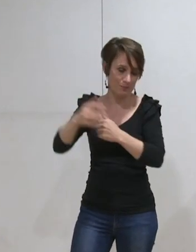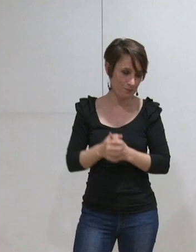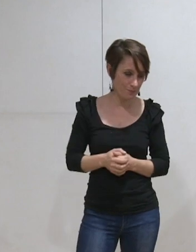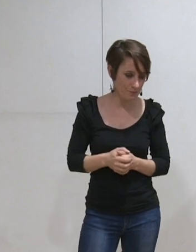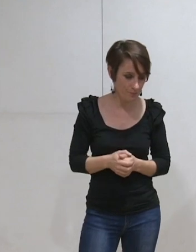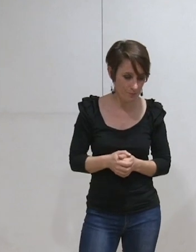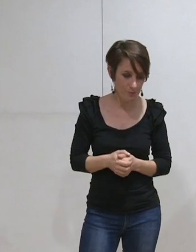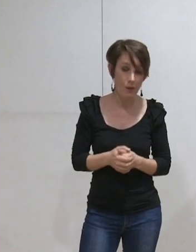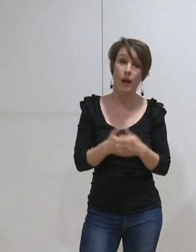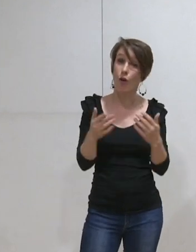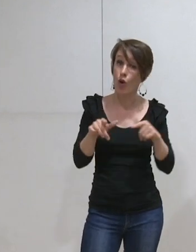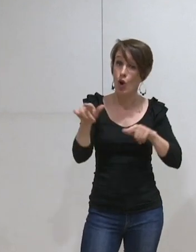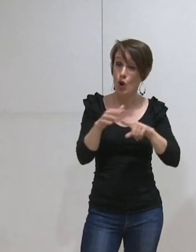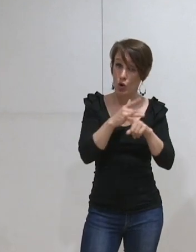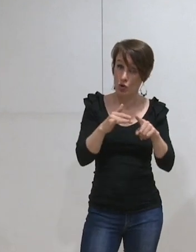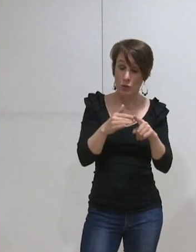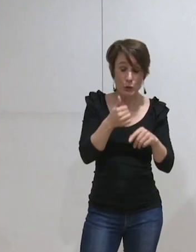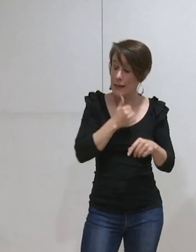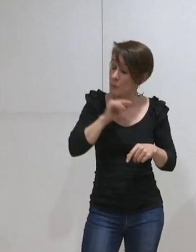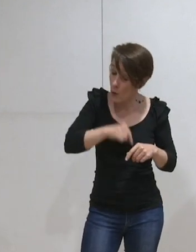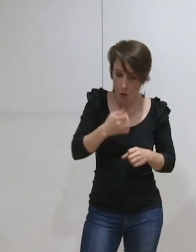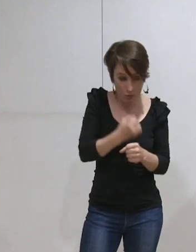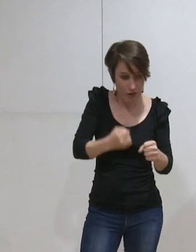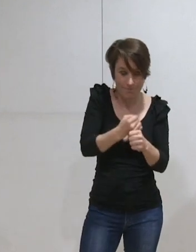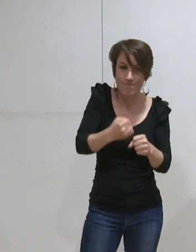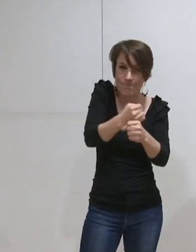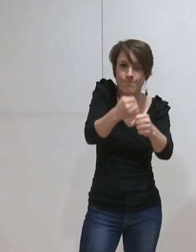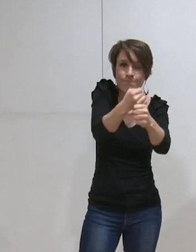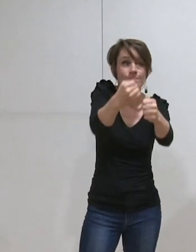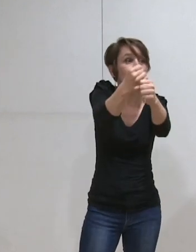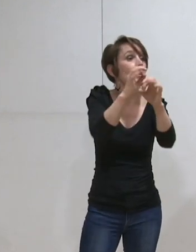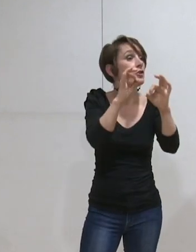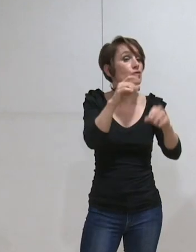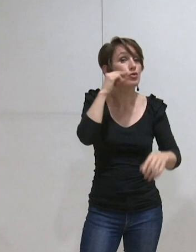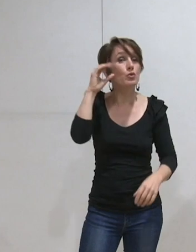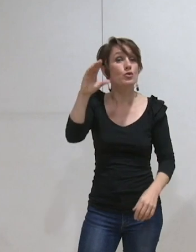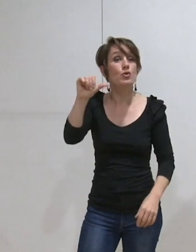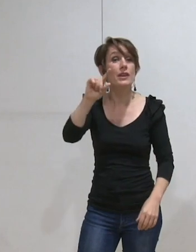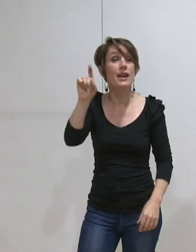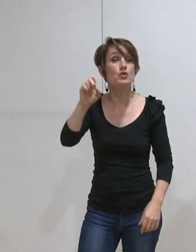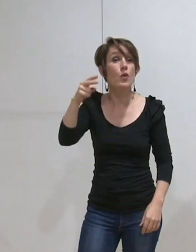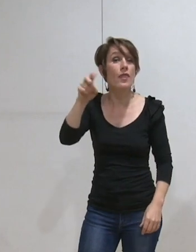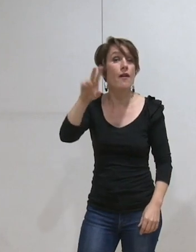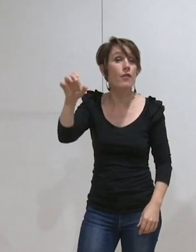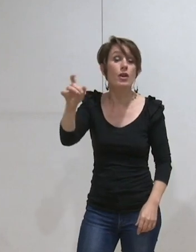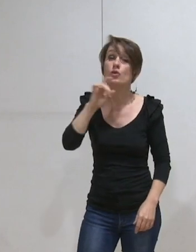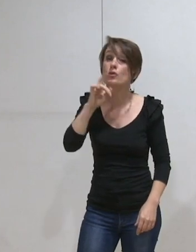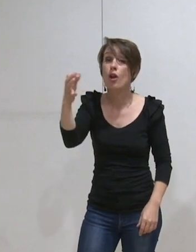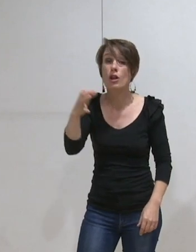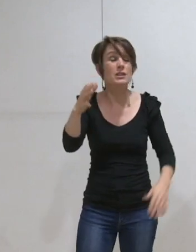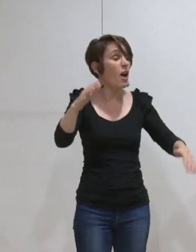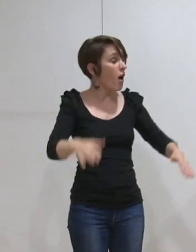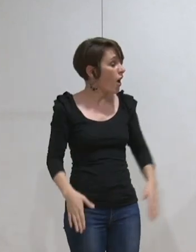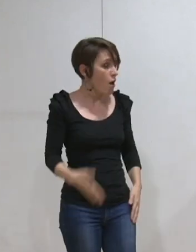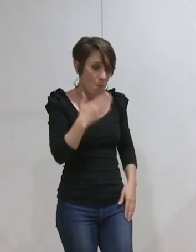social il faut rappeler que ce logement social pour en revenir à ce que disait monsieur casaznav sur le fait que il fallait regarder comment rendre le logement euh